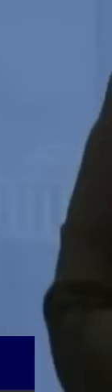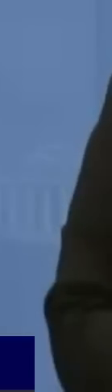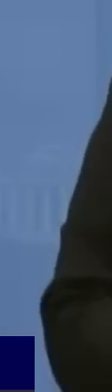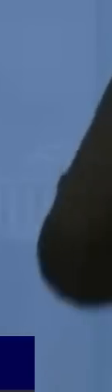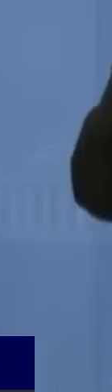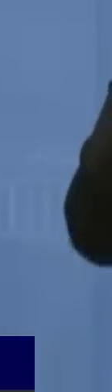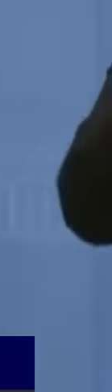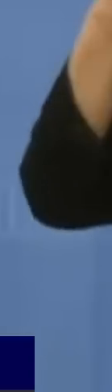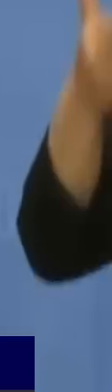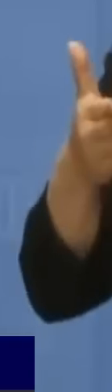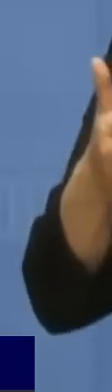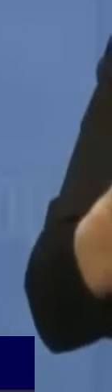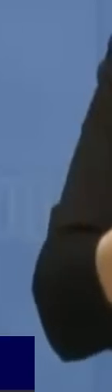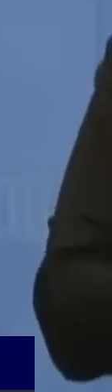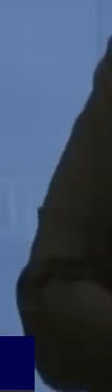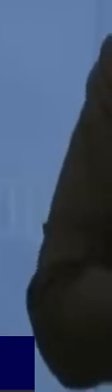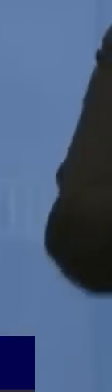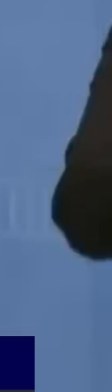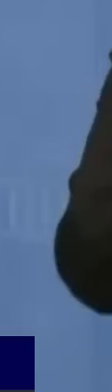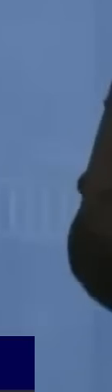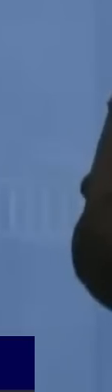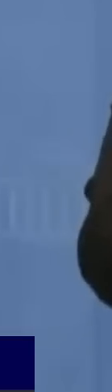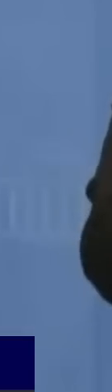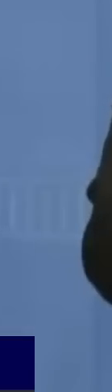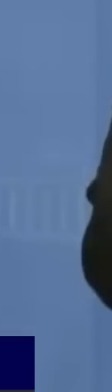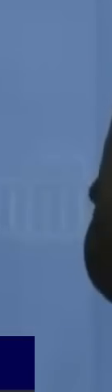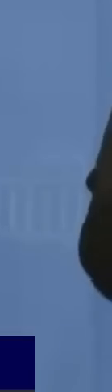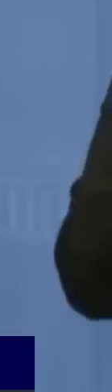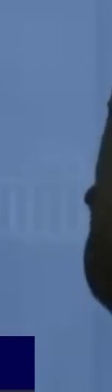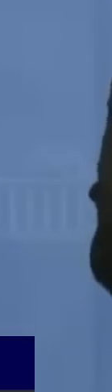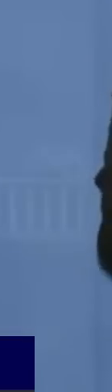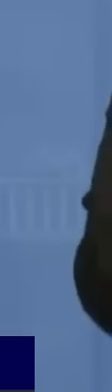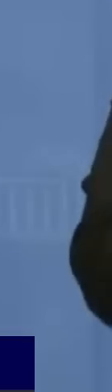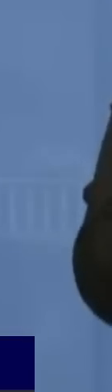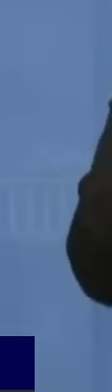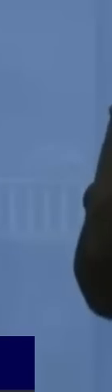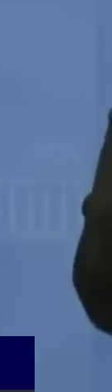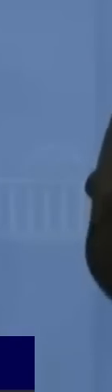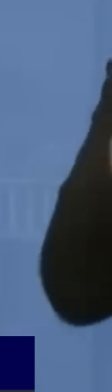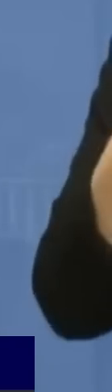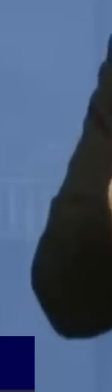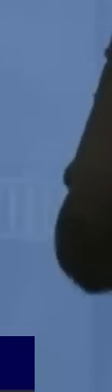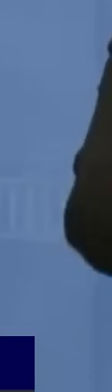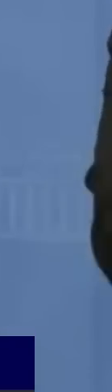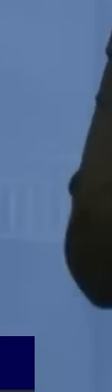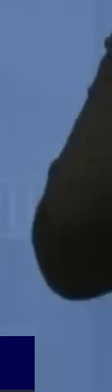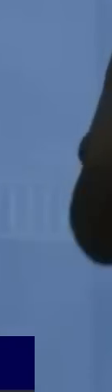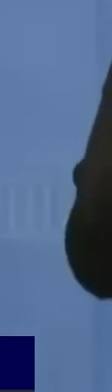70년 동맹의 신뢰가 흔들리지 않기 위해서는 당당한 외교로 도청의혹을 철저히 규명하는 것이